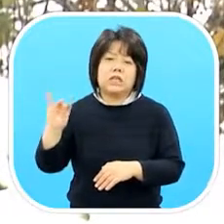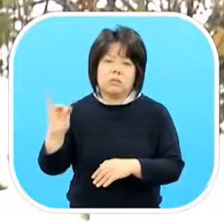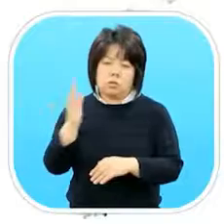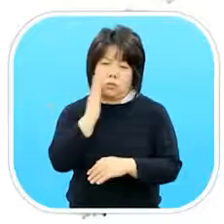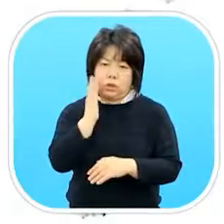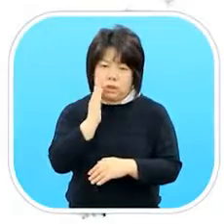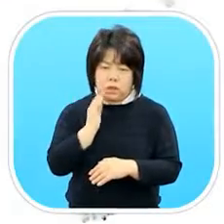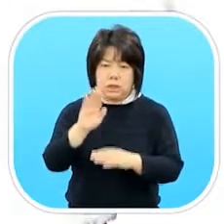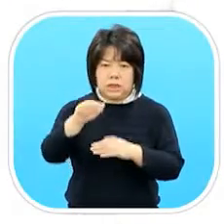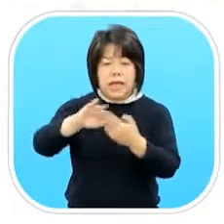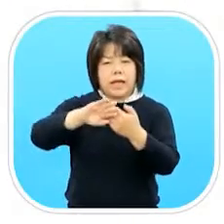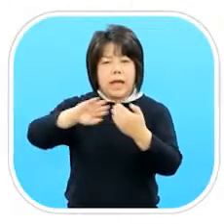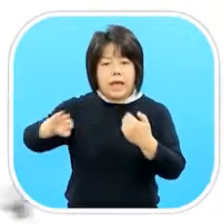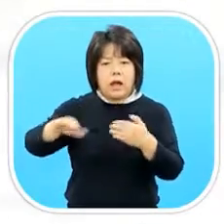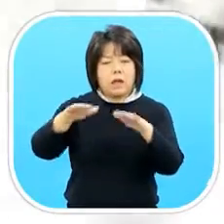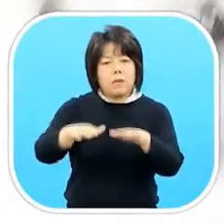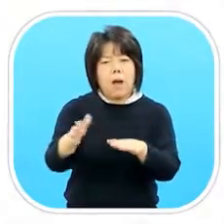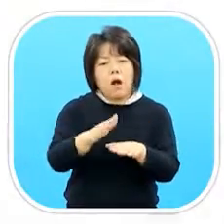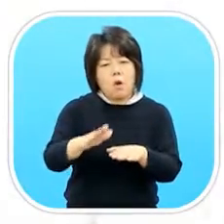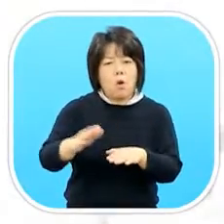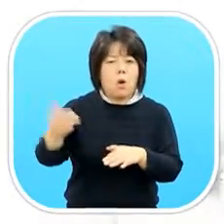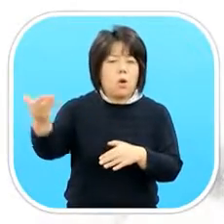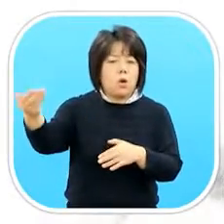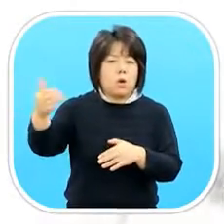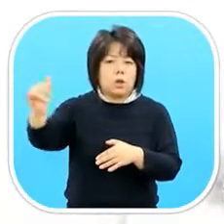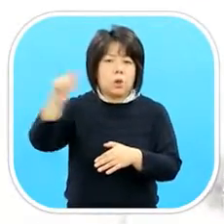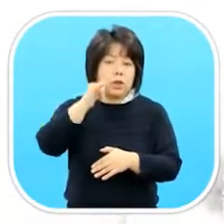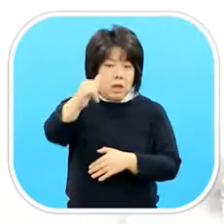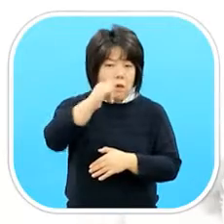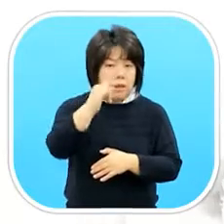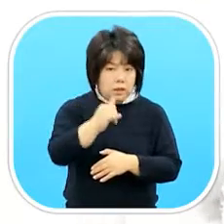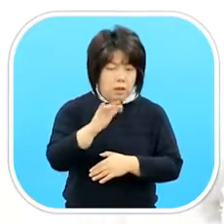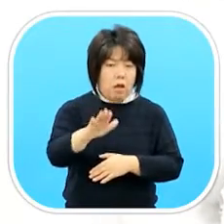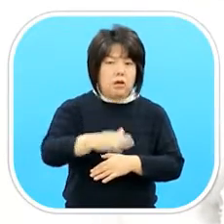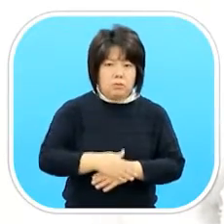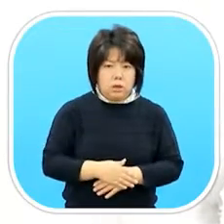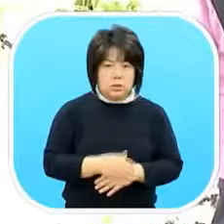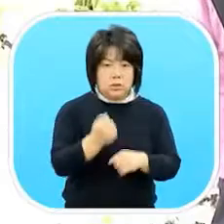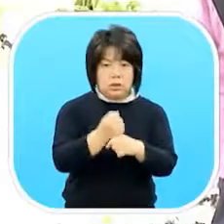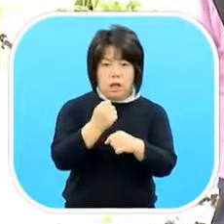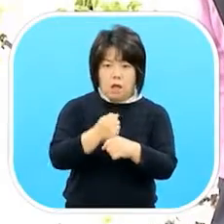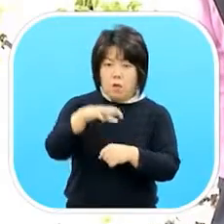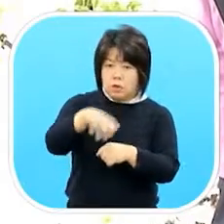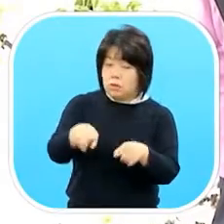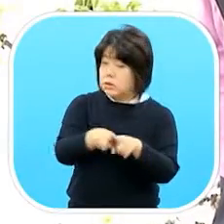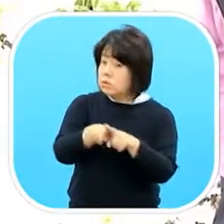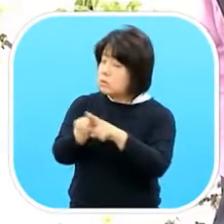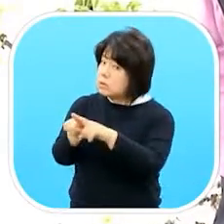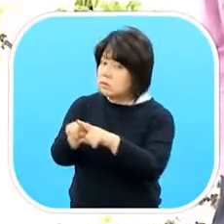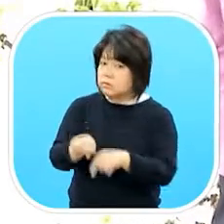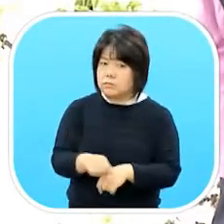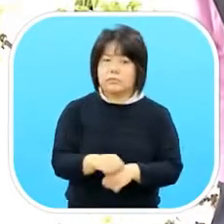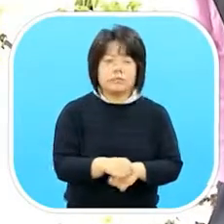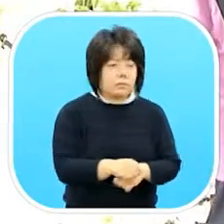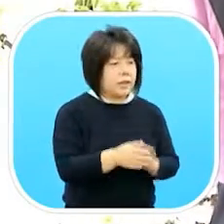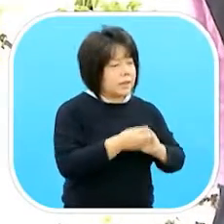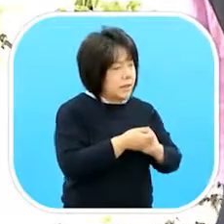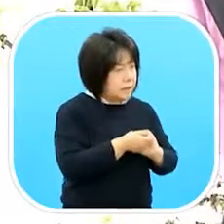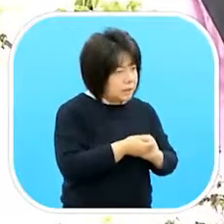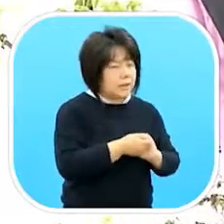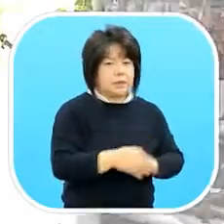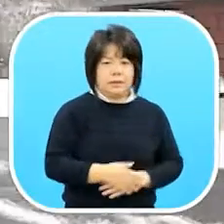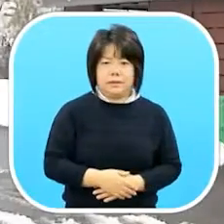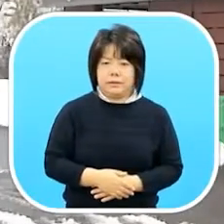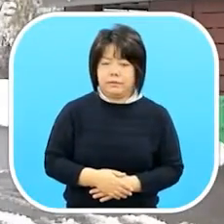味しいです。県外からもこの時期になりますと問い合わせがあります、加工所行ってみませんか、ユーミンさん？ はい、ぜ